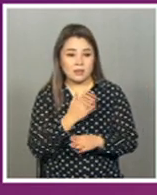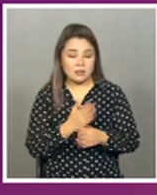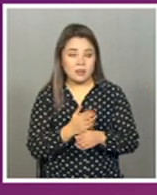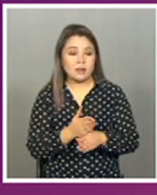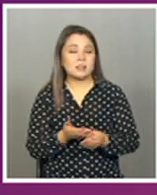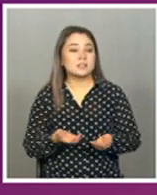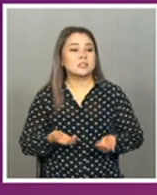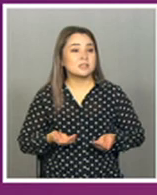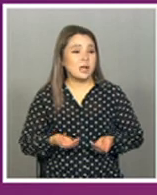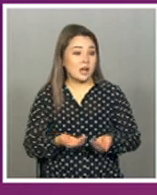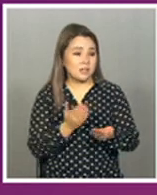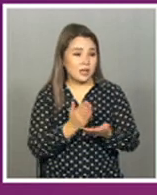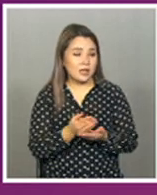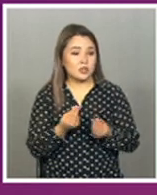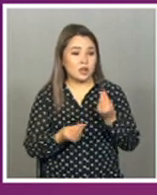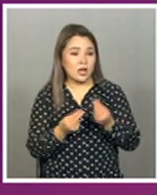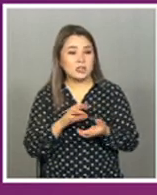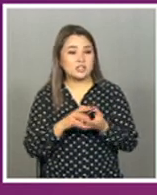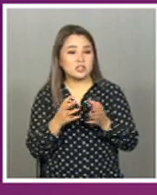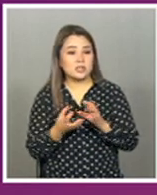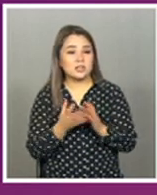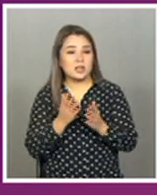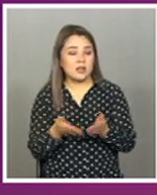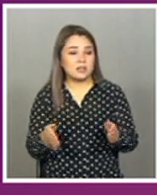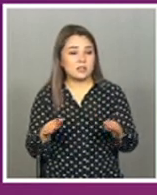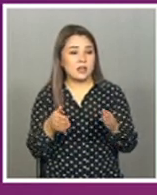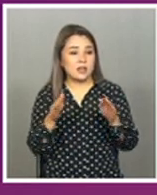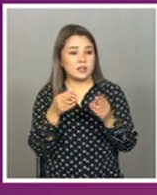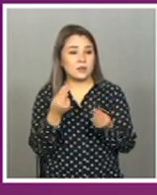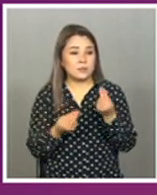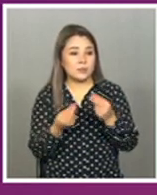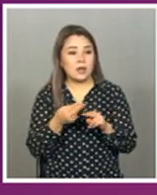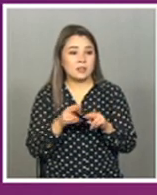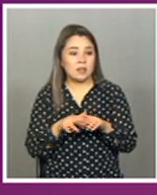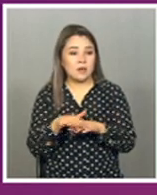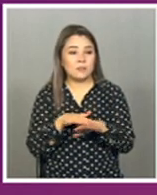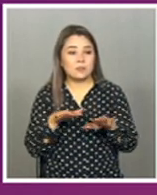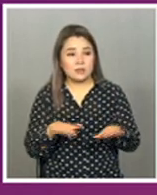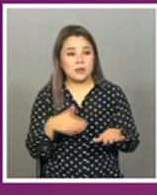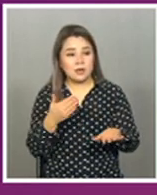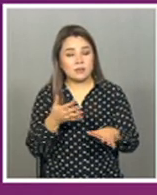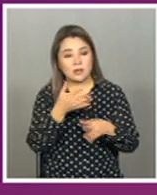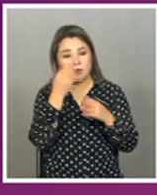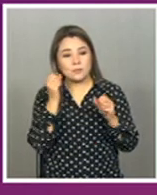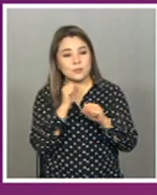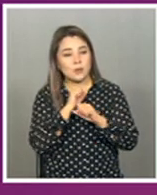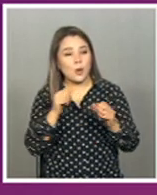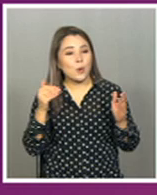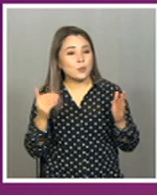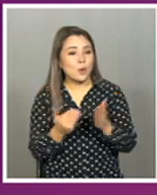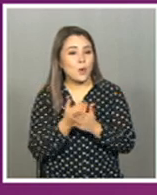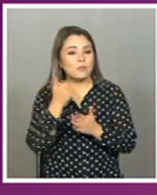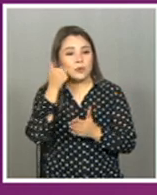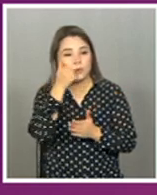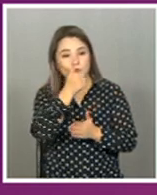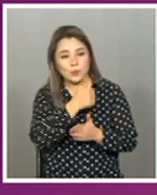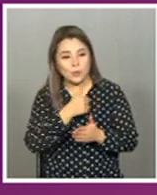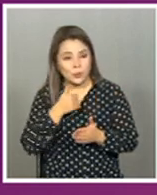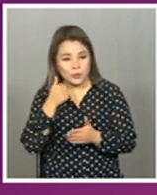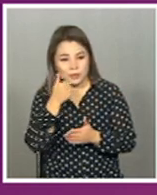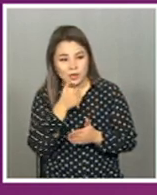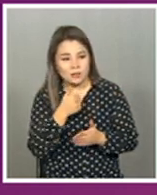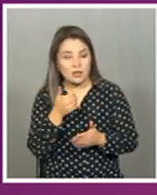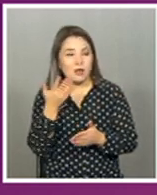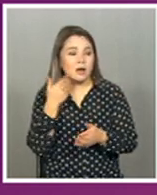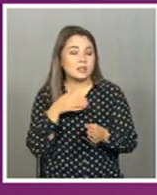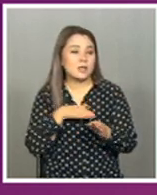в снежки. И, конечно, не стоит забывать про праздник Новый год, когда